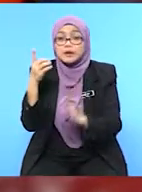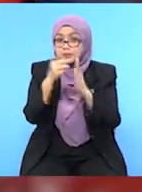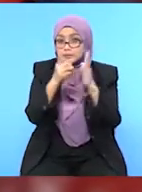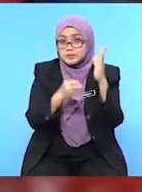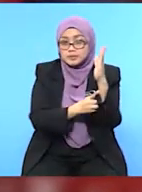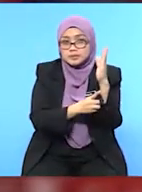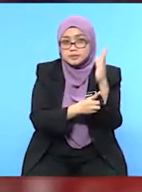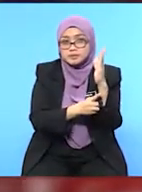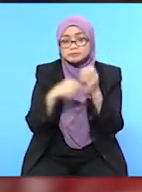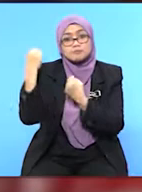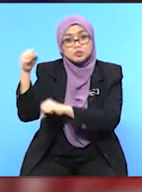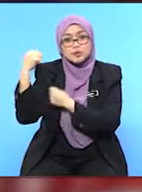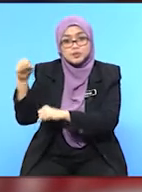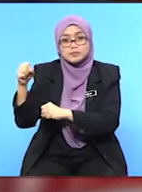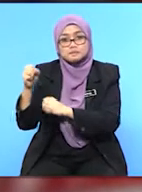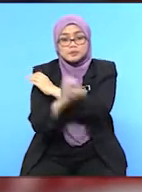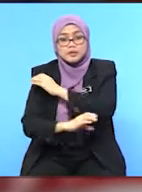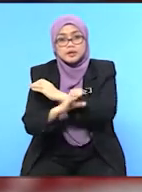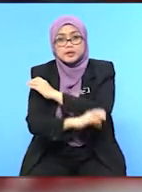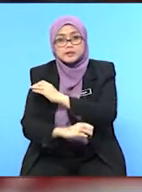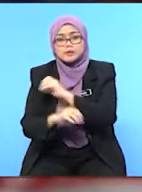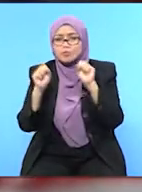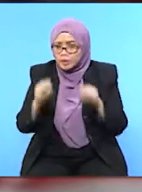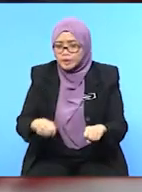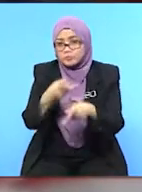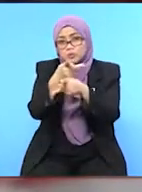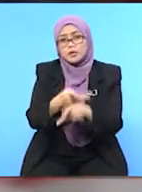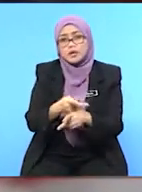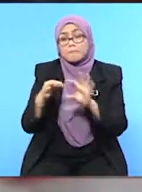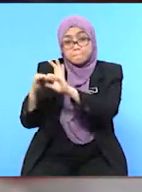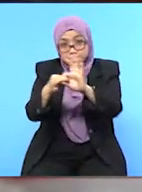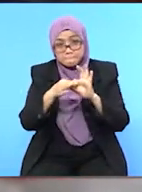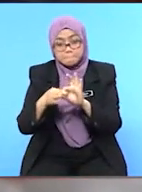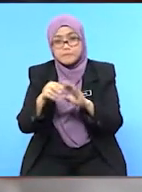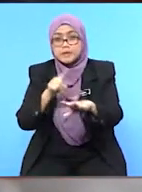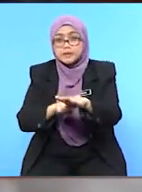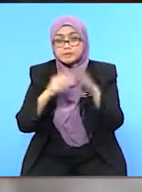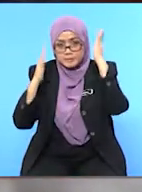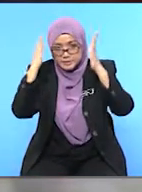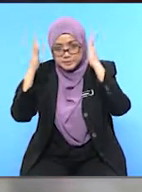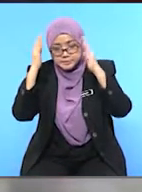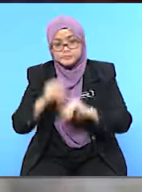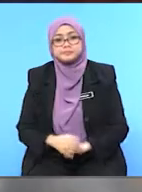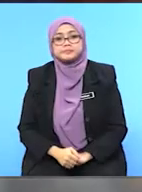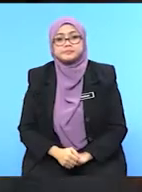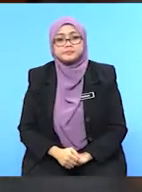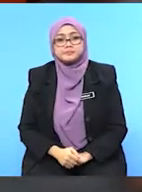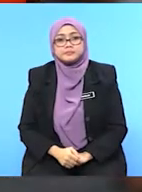bagaimana ada Sasuke ah dapat untuk memperkukuhkan rupa2.com di negara kita